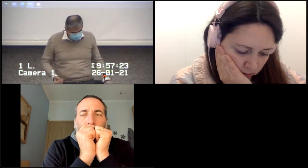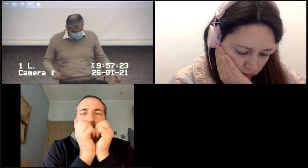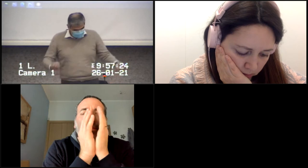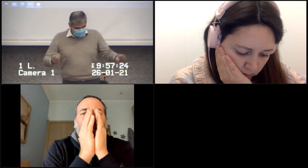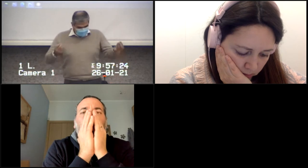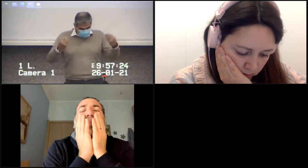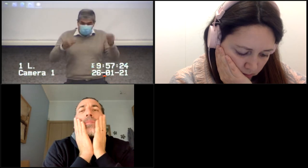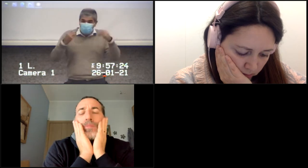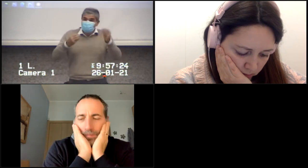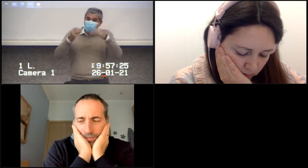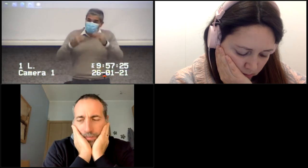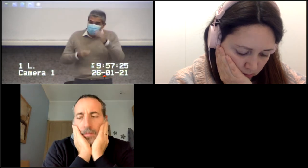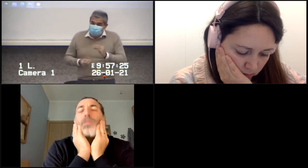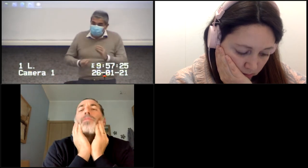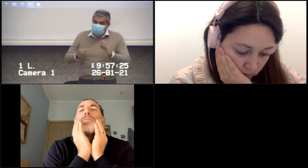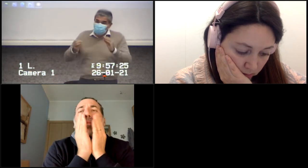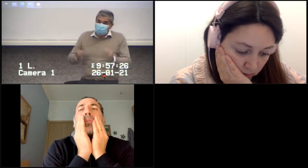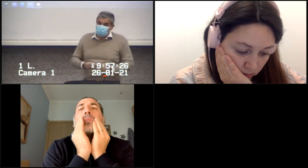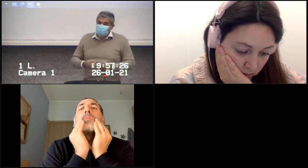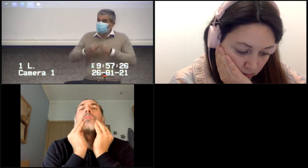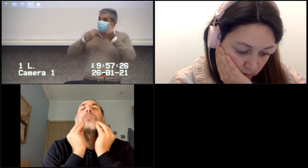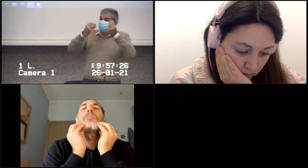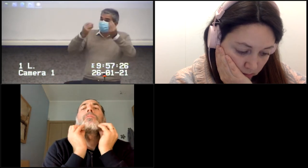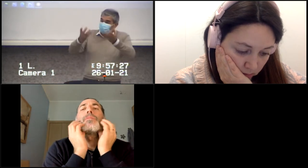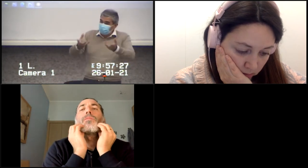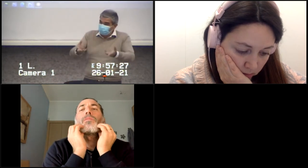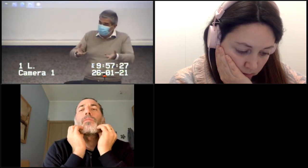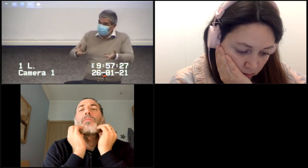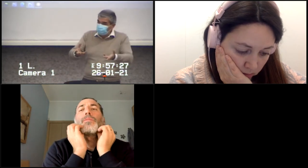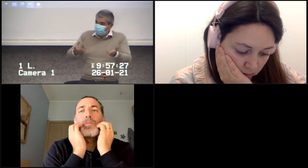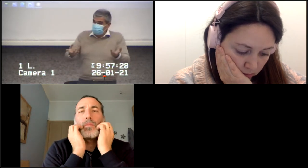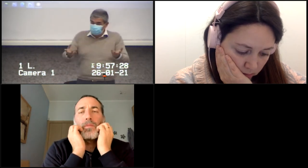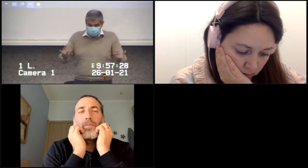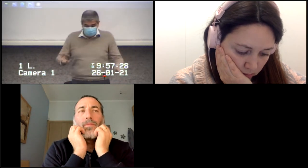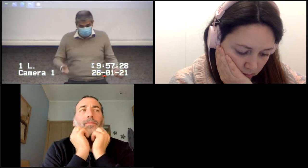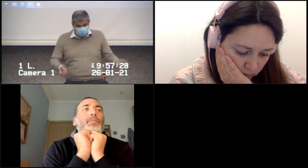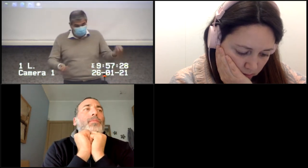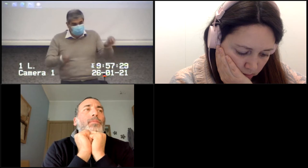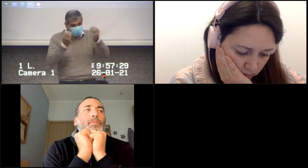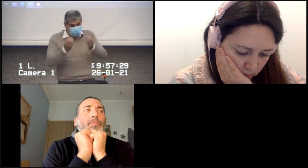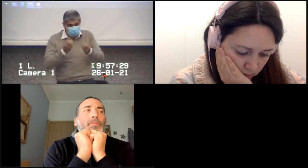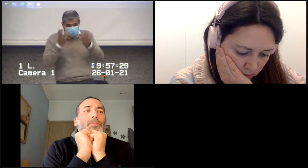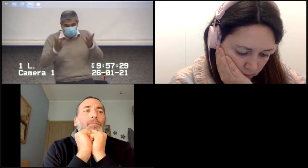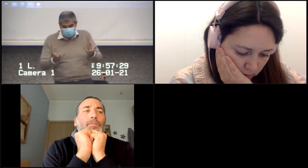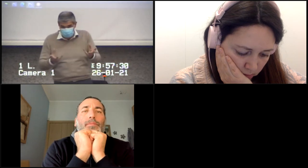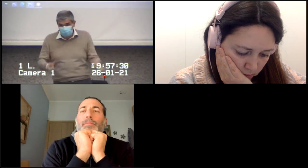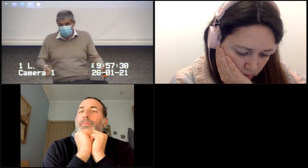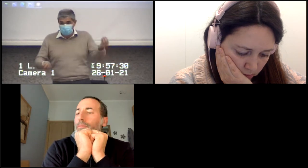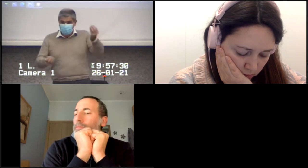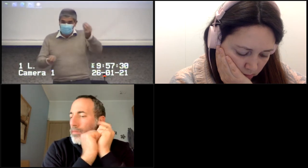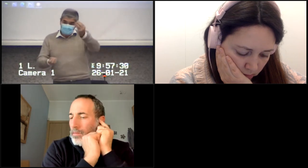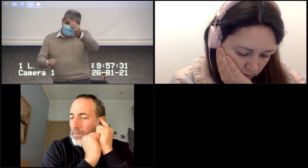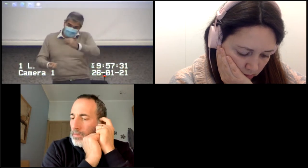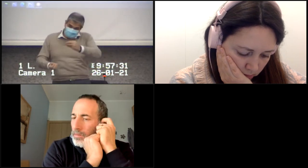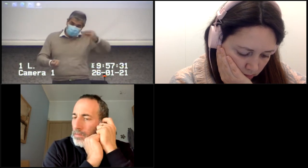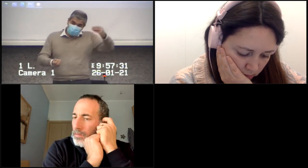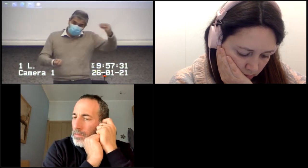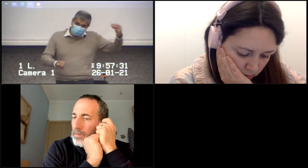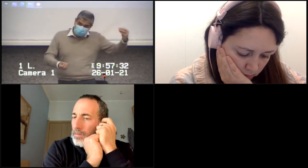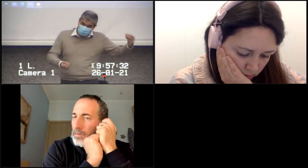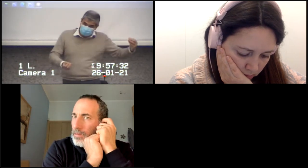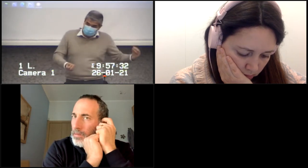natura. Questo poi si va a innestare su un progetto di riqualificazione di questo intervento, dove abbiamo un'ipotesi dove